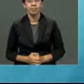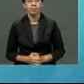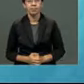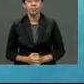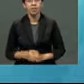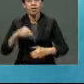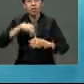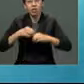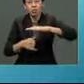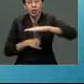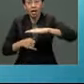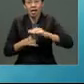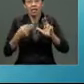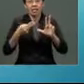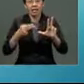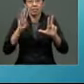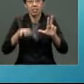มมาแล้วเนี่ย